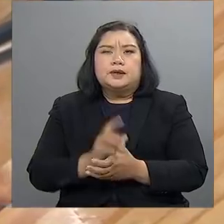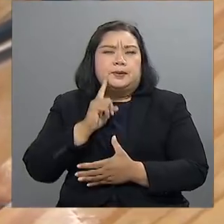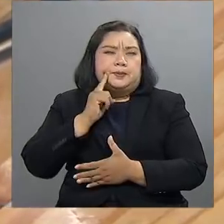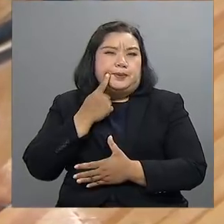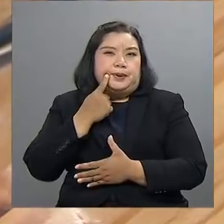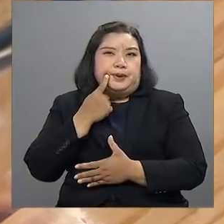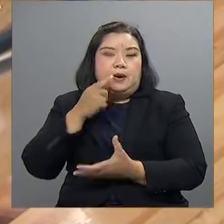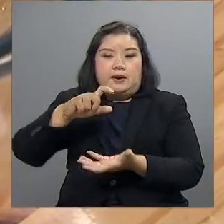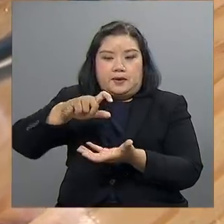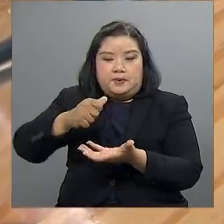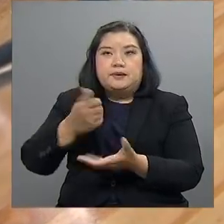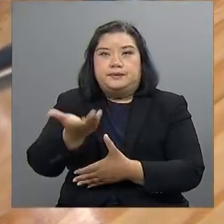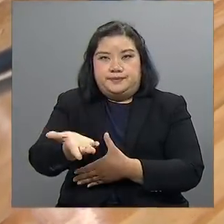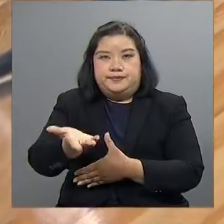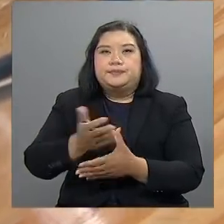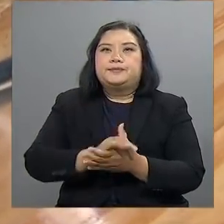โต๊ะค่ะ